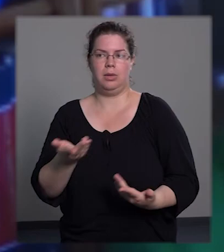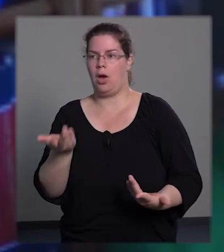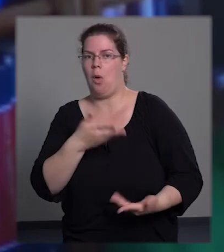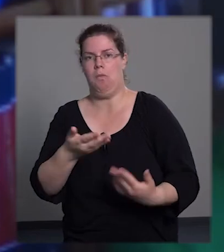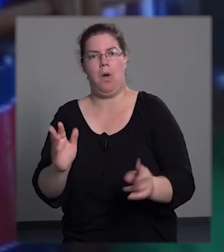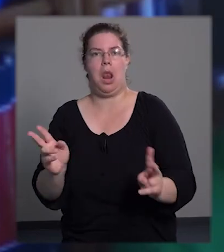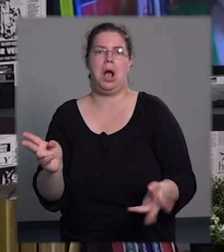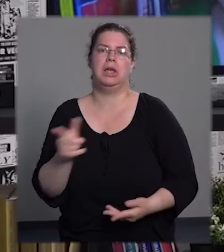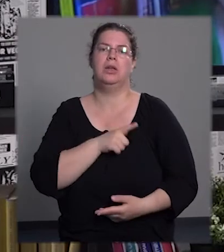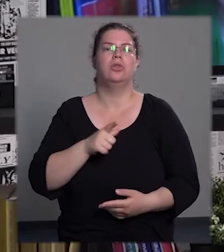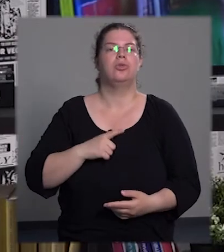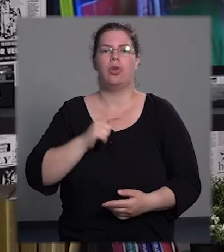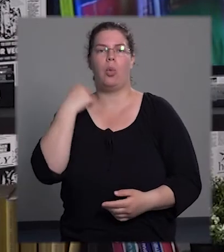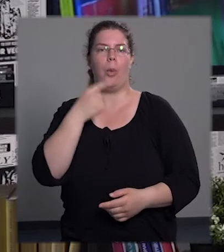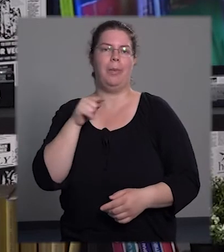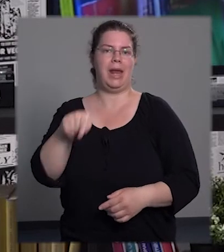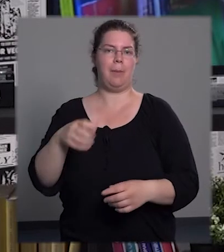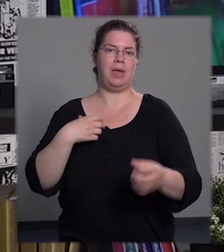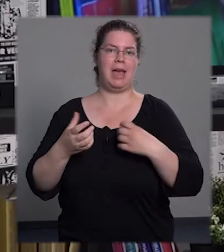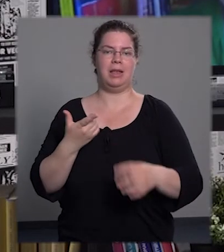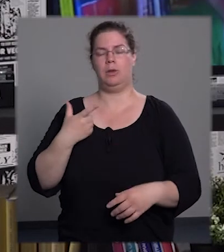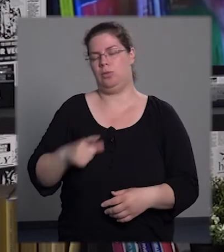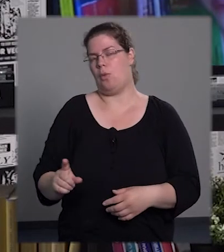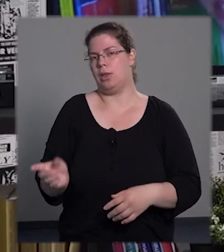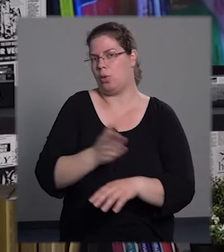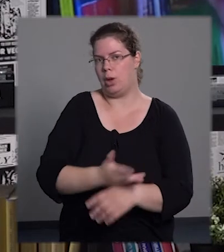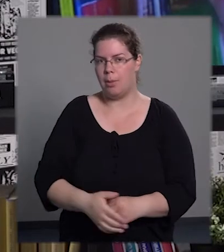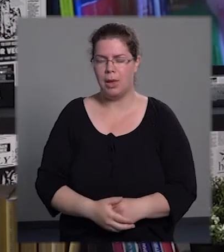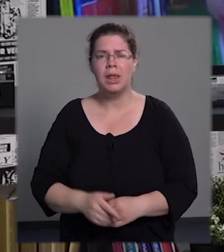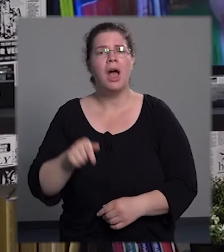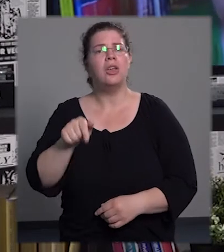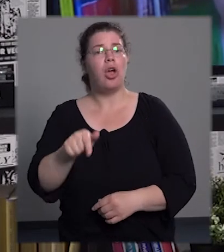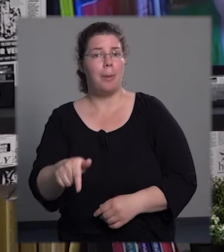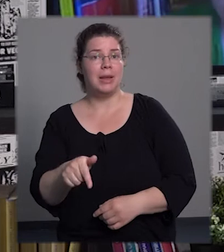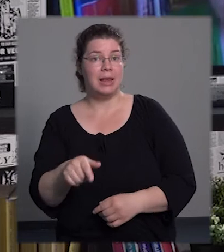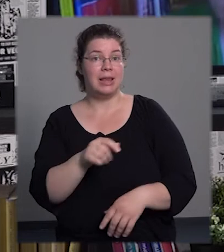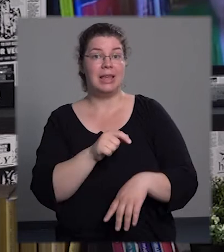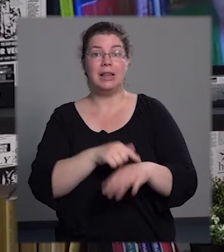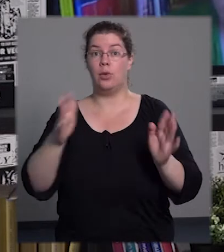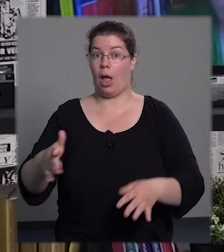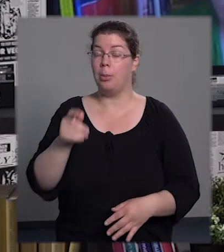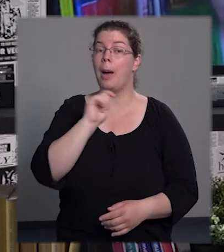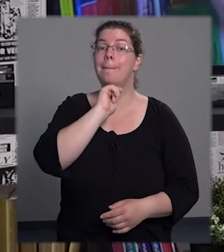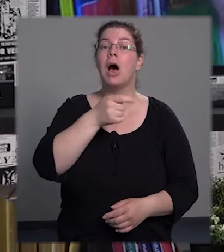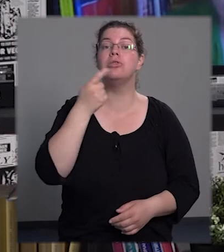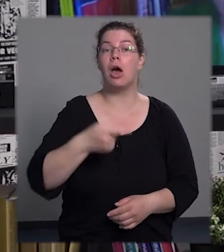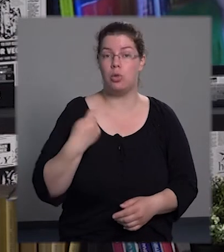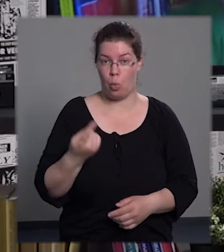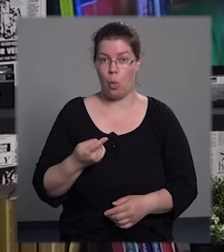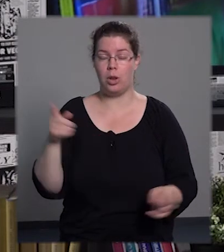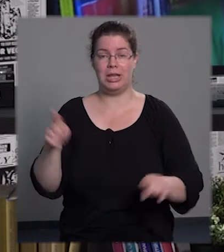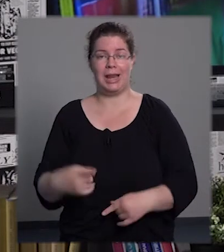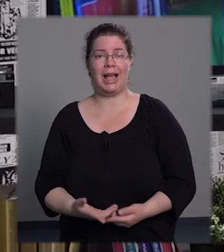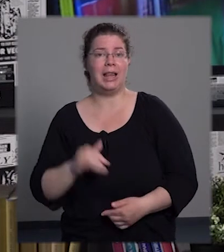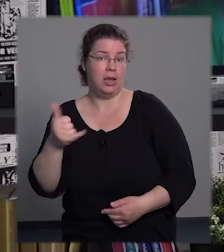csak operába játszott volna korábban. Ráadásul abban az időszakban magyarul énekelték az operákat, és ezért